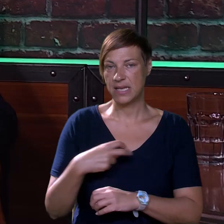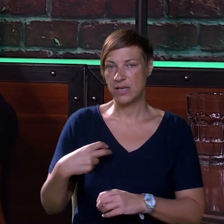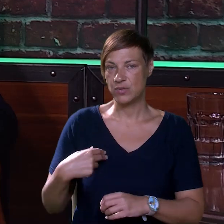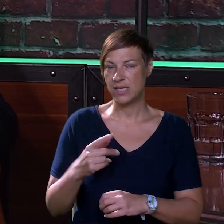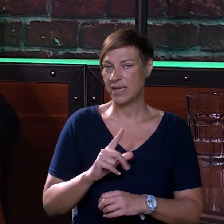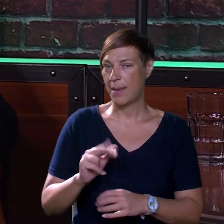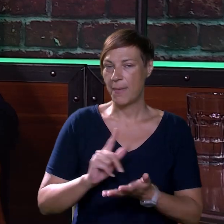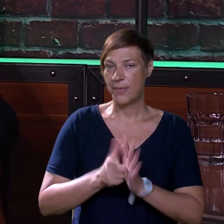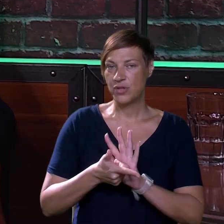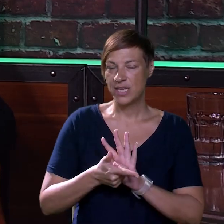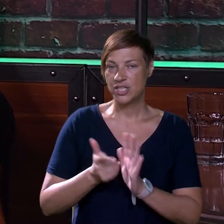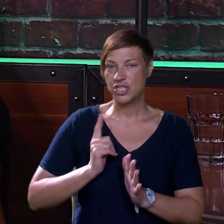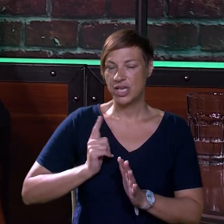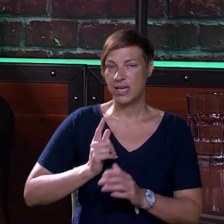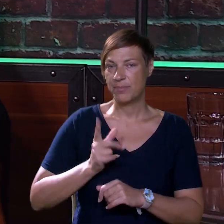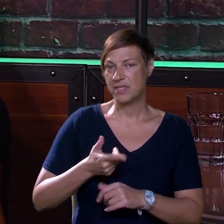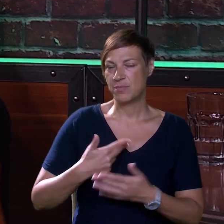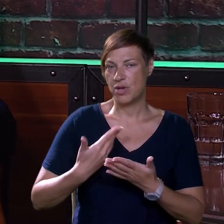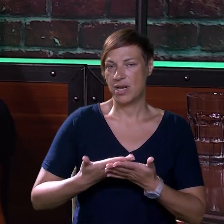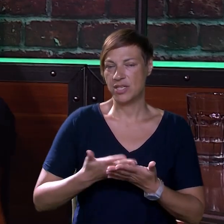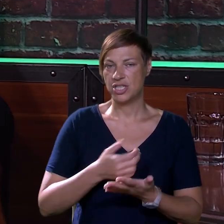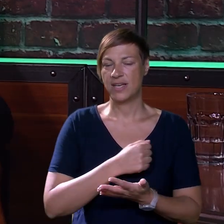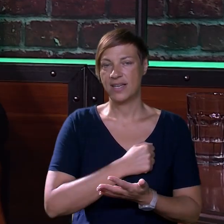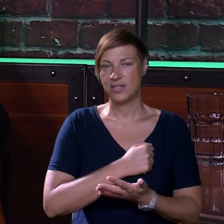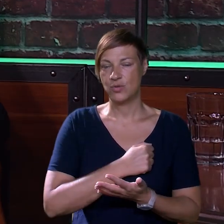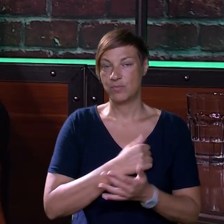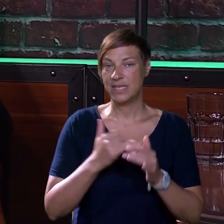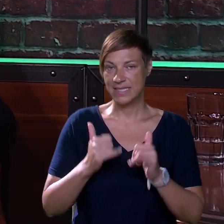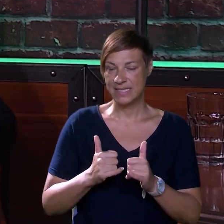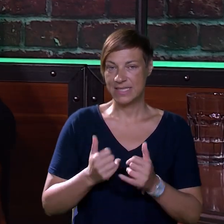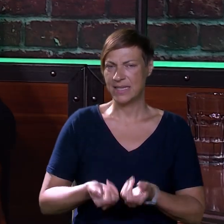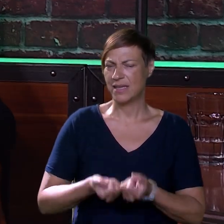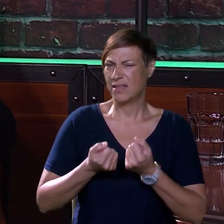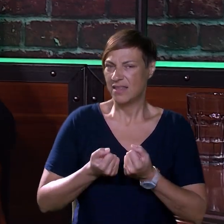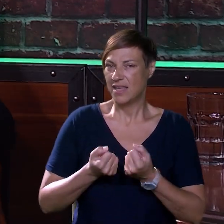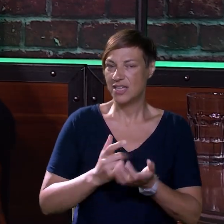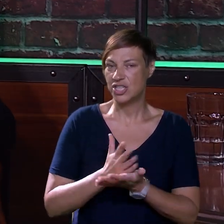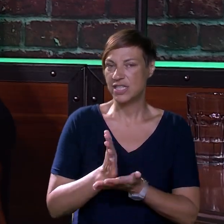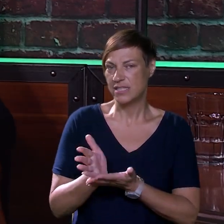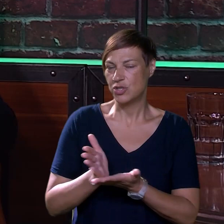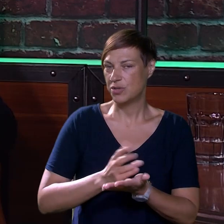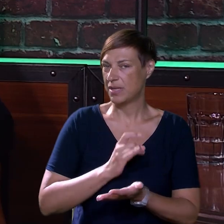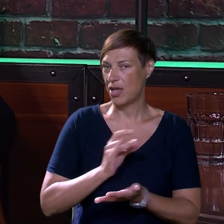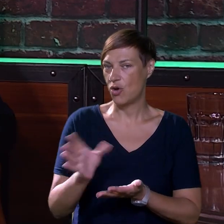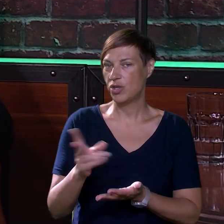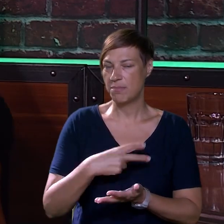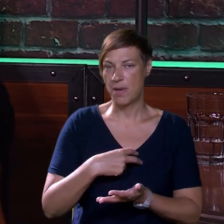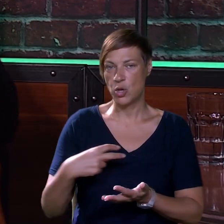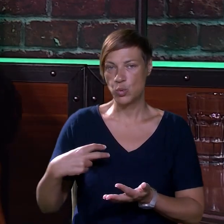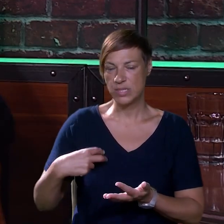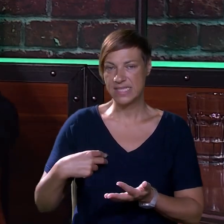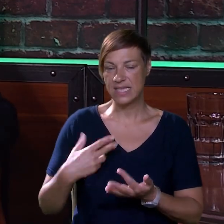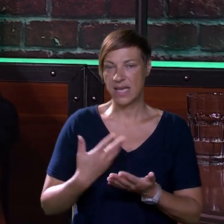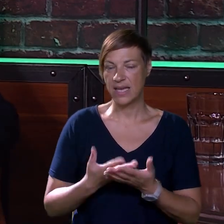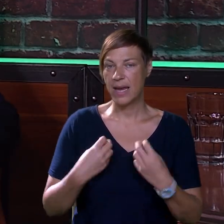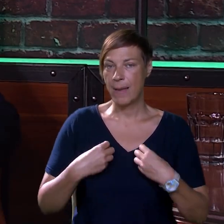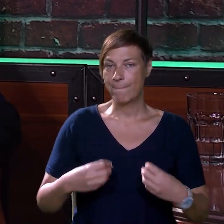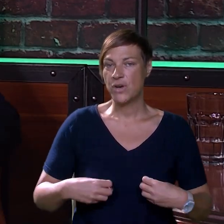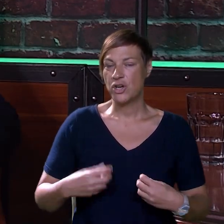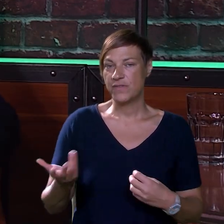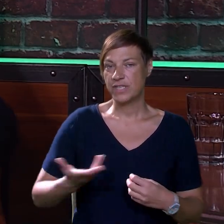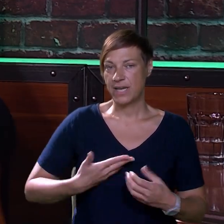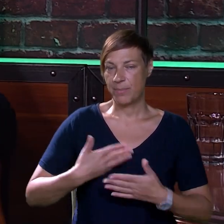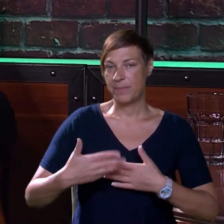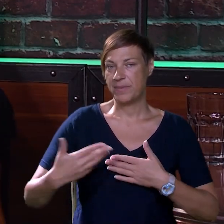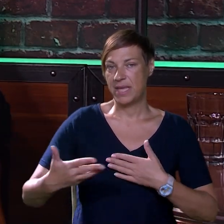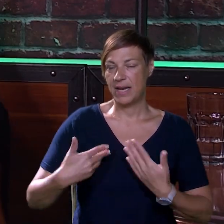To više nema minute čekanja. Prije ste morali čekati u Split, ono. Sada komplicirani slučaj, on ide odmah u Zagreb, prostor ga primi i